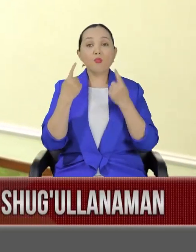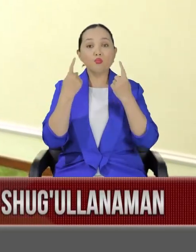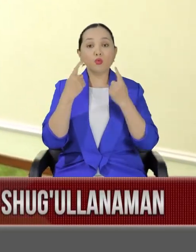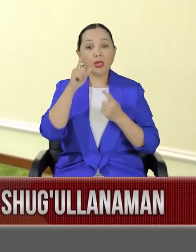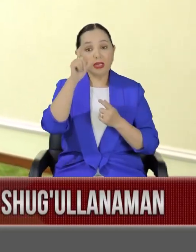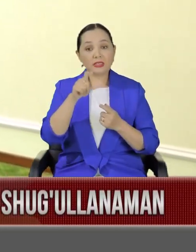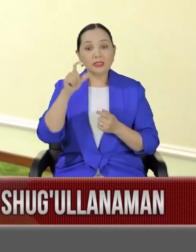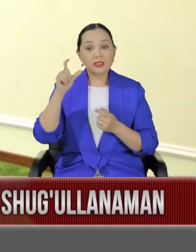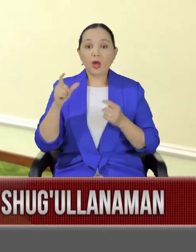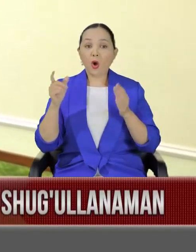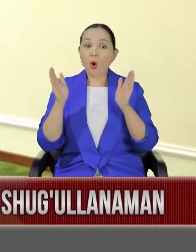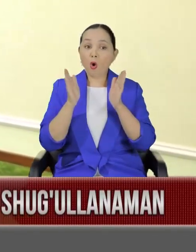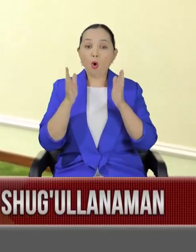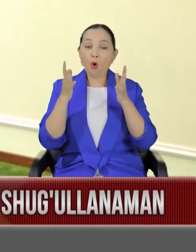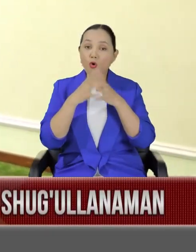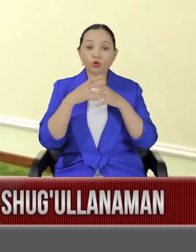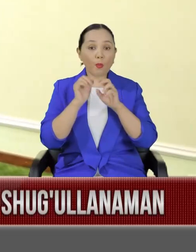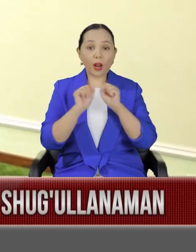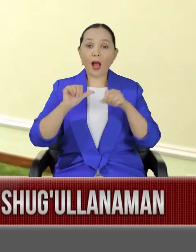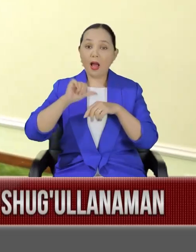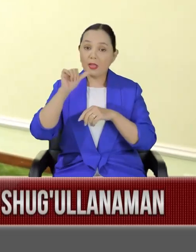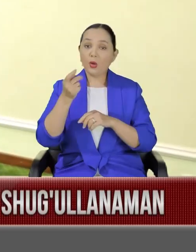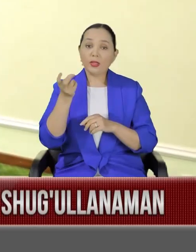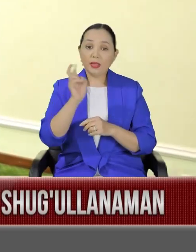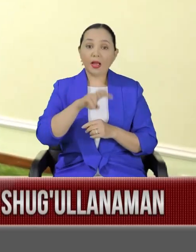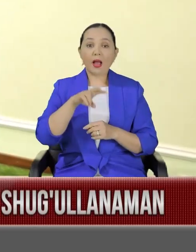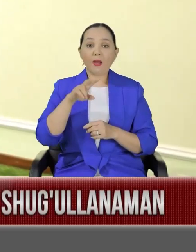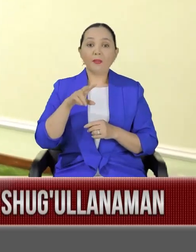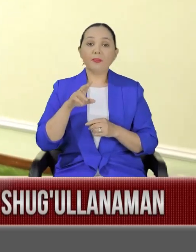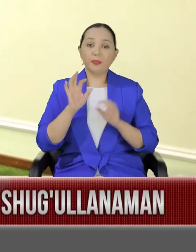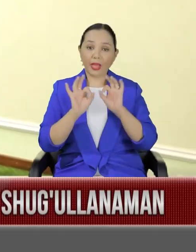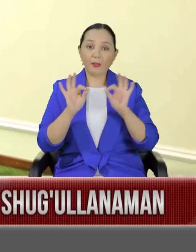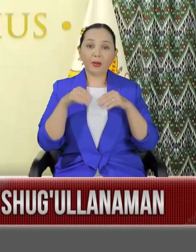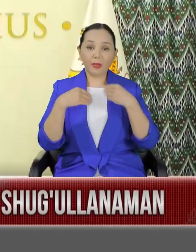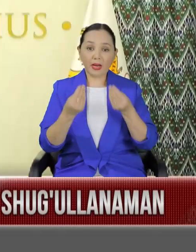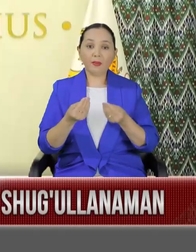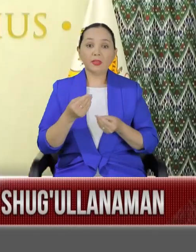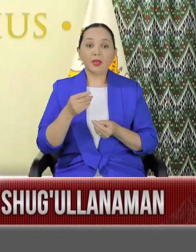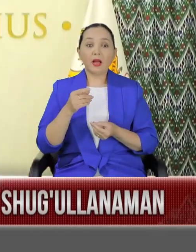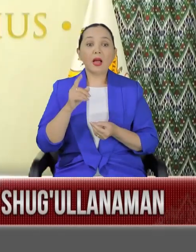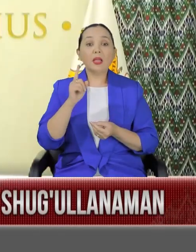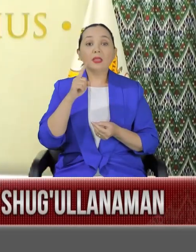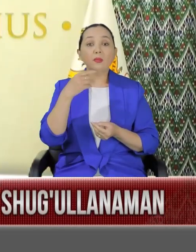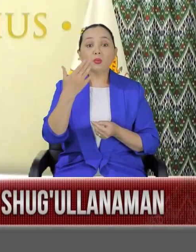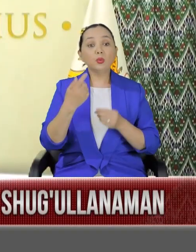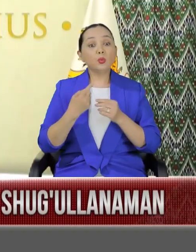insonni birta qo'shib bo'lmaydi. Alohida biz kelaveramiz, a? Bobur haqida gapiraylik. Nechun